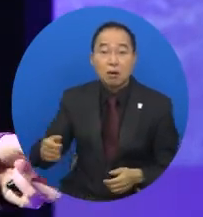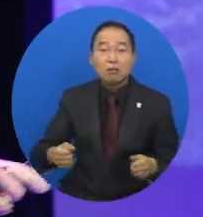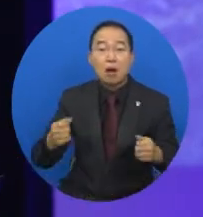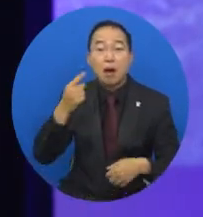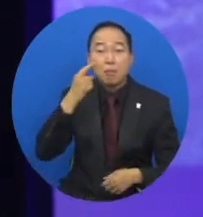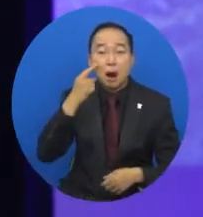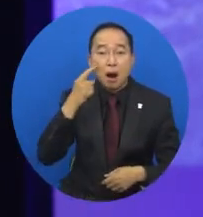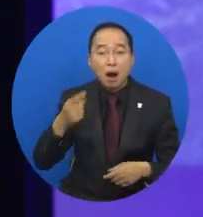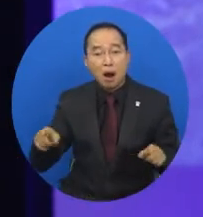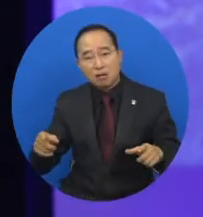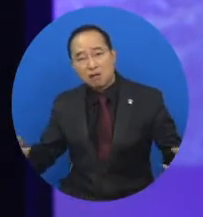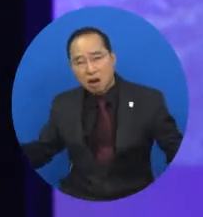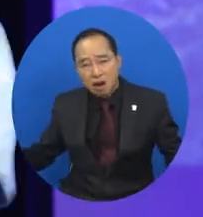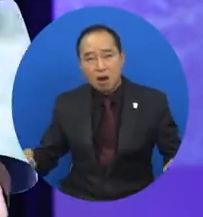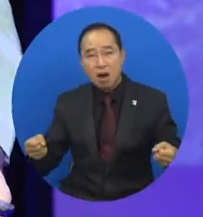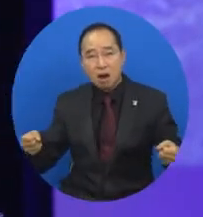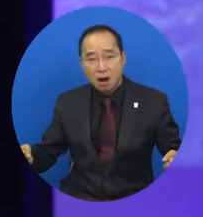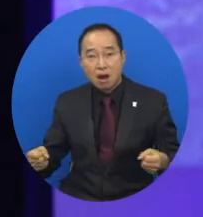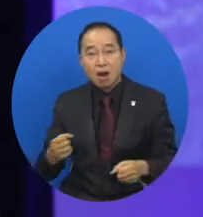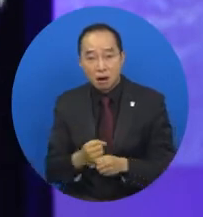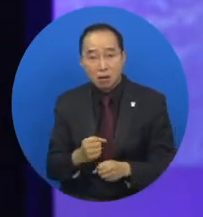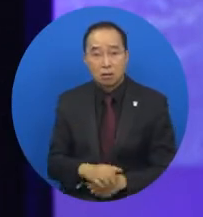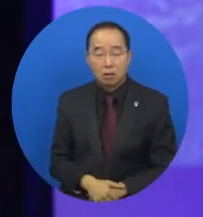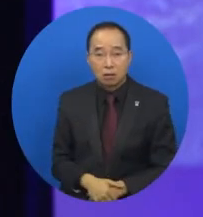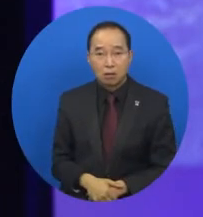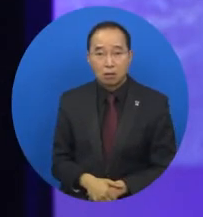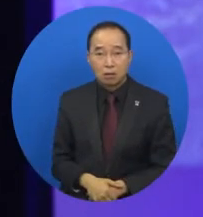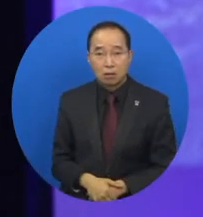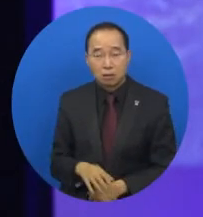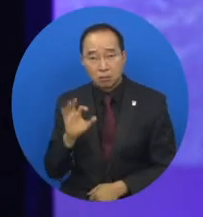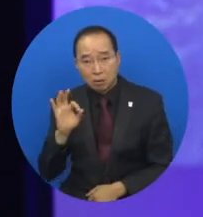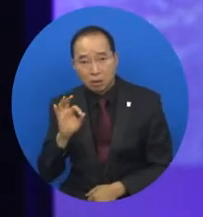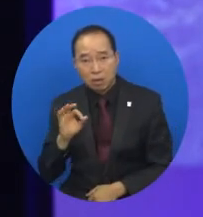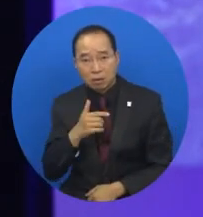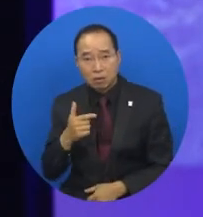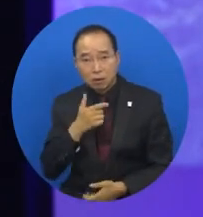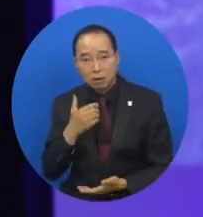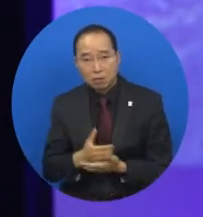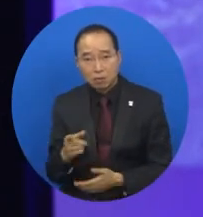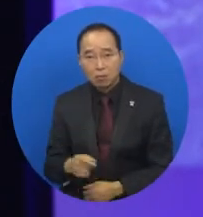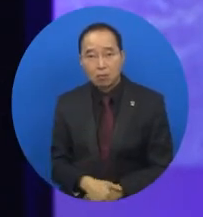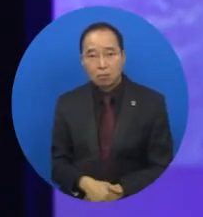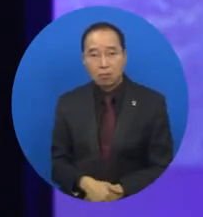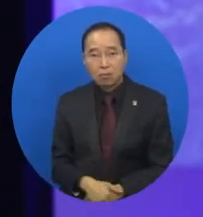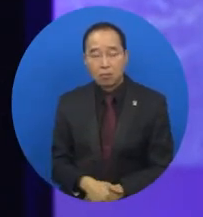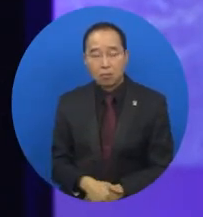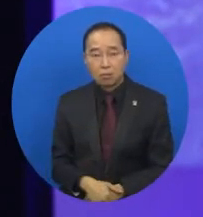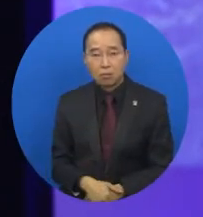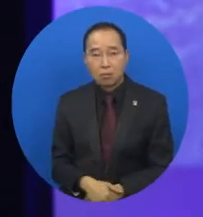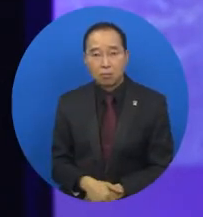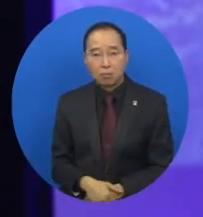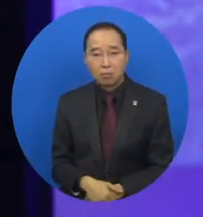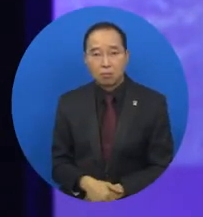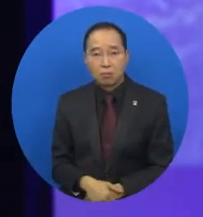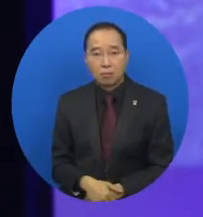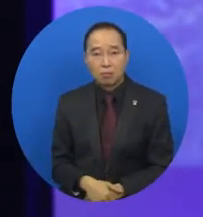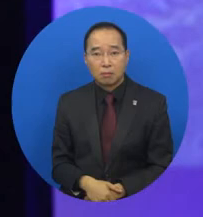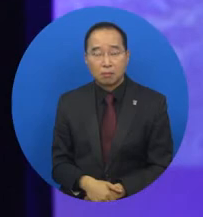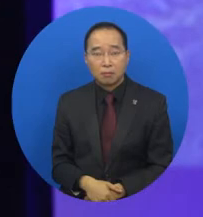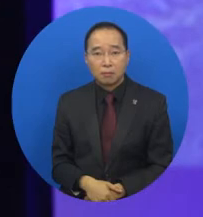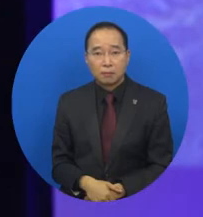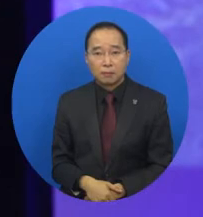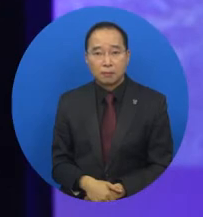너도 그네 타라고 옆에 앉혀놓고 같이 손을 잡고 으쌰으쌰하고 이런 감동적인 모습들을 보면서 아